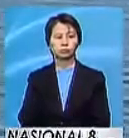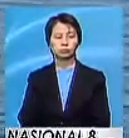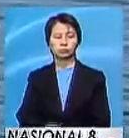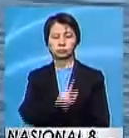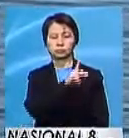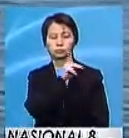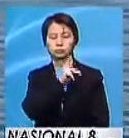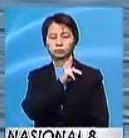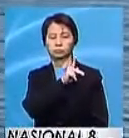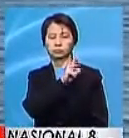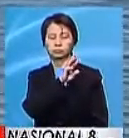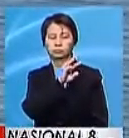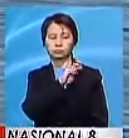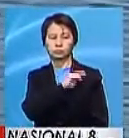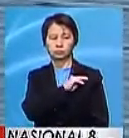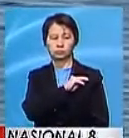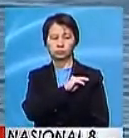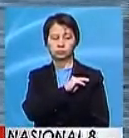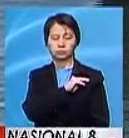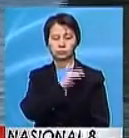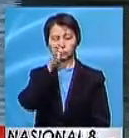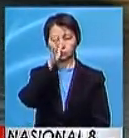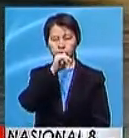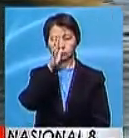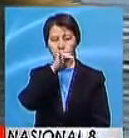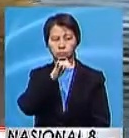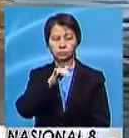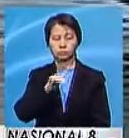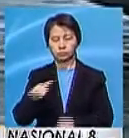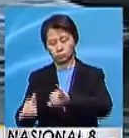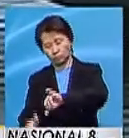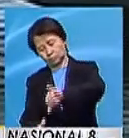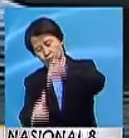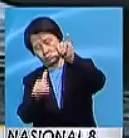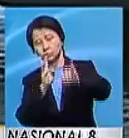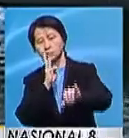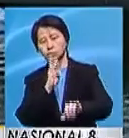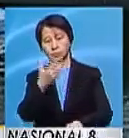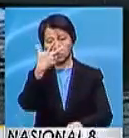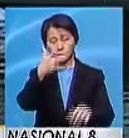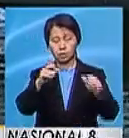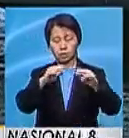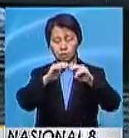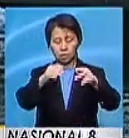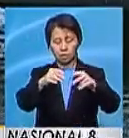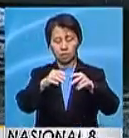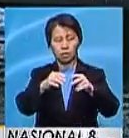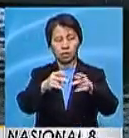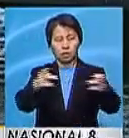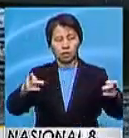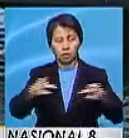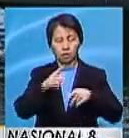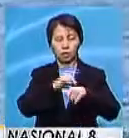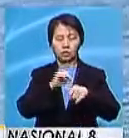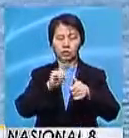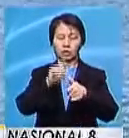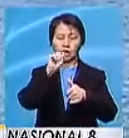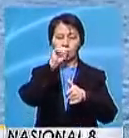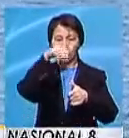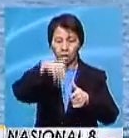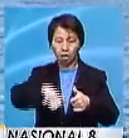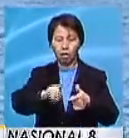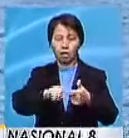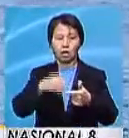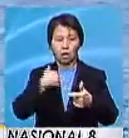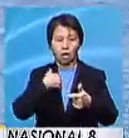Ketua Menteri Datuk Seri Idris Harun berkata paras air di tiga empangan iaitu empangan Durian Tunggal di Alur Gajah